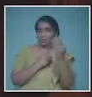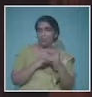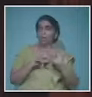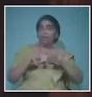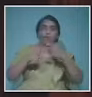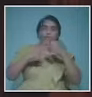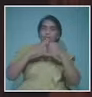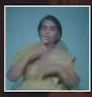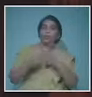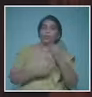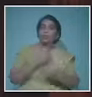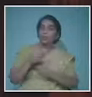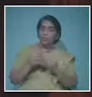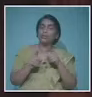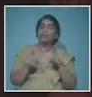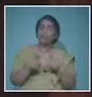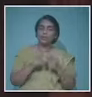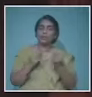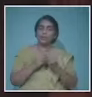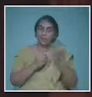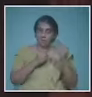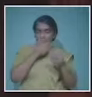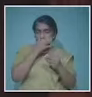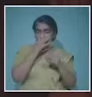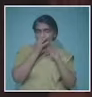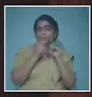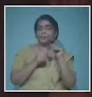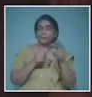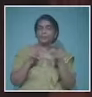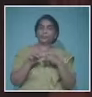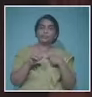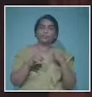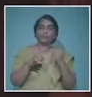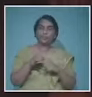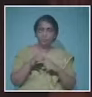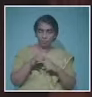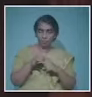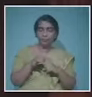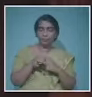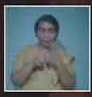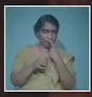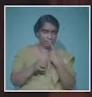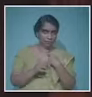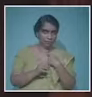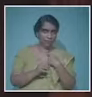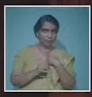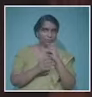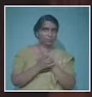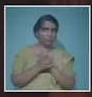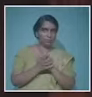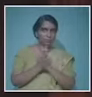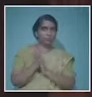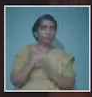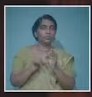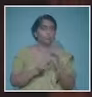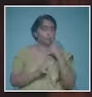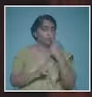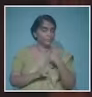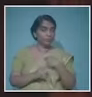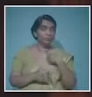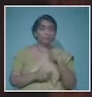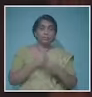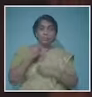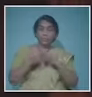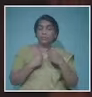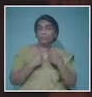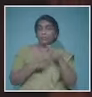අනිත් අයට ව්‍යවසායකත්වය අර කිව්වා වගේ ලබා දෙන ව්‍යවසායකත්වය ගැන ඔබතුමා ඊට පස්සේ ප්‍රශ්නයක් ඉදිරිපත් කරා. චමින්ද විජේසේකර මන්ත්‍රීතුමා කිව්වා මේ ව්‍යවසායක